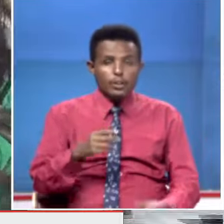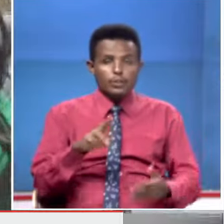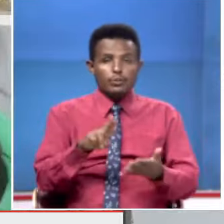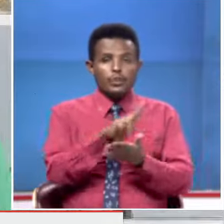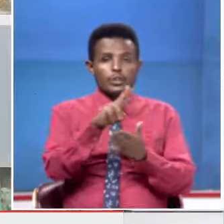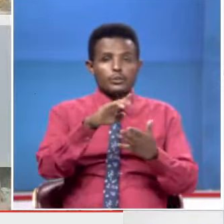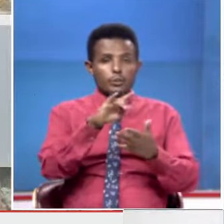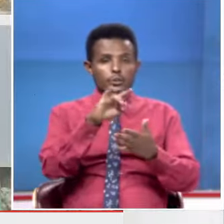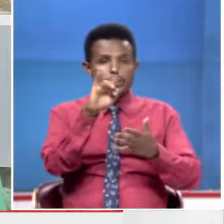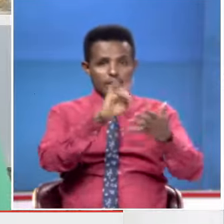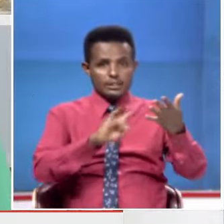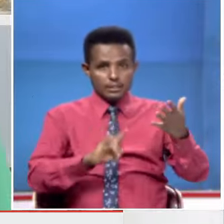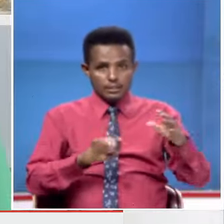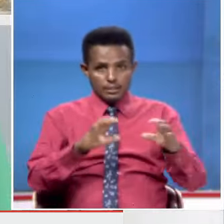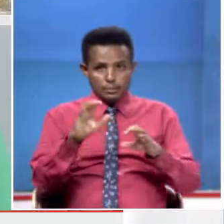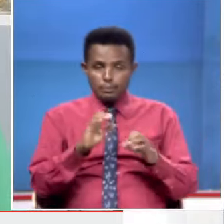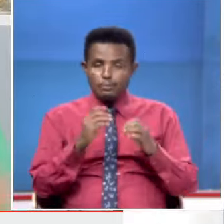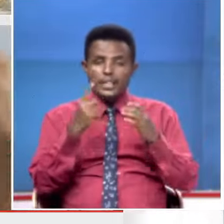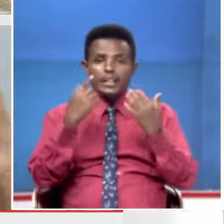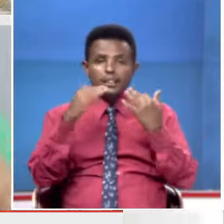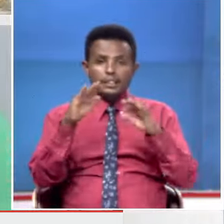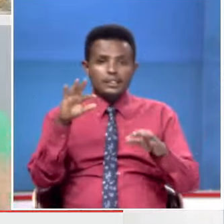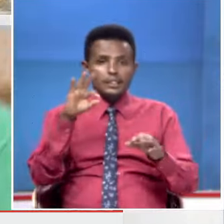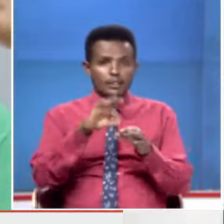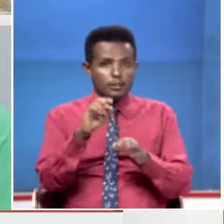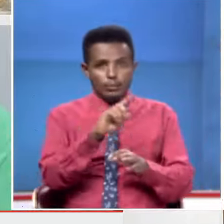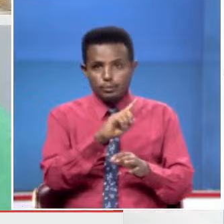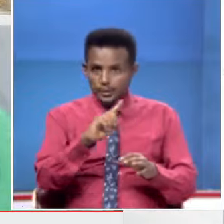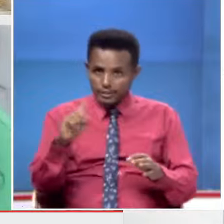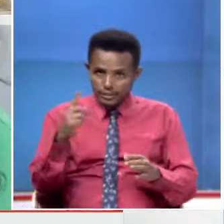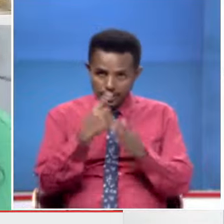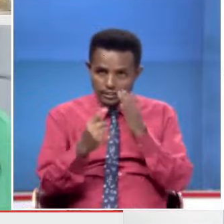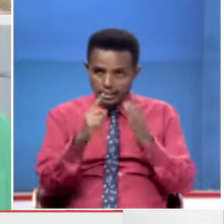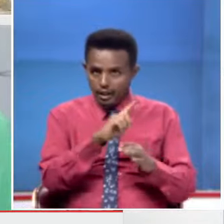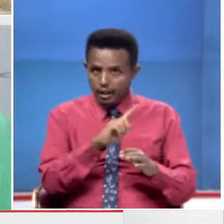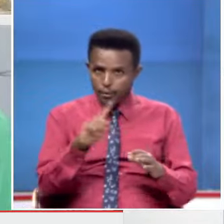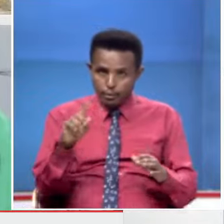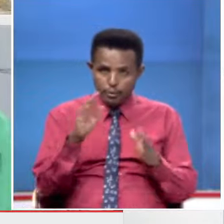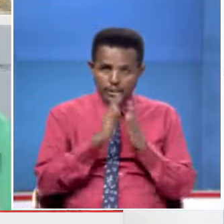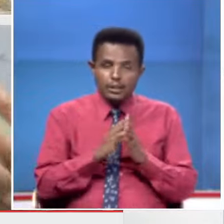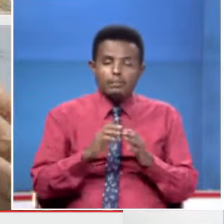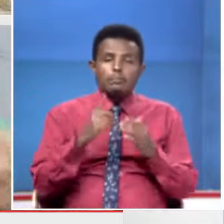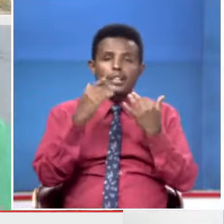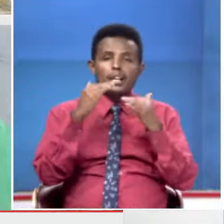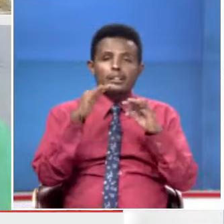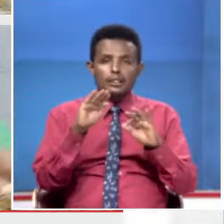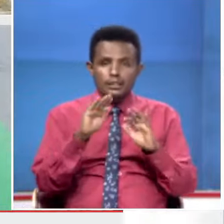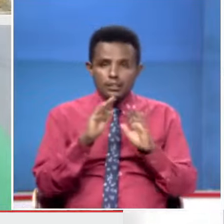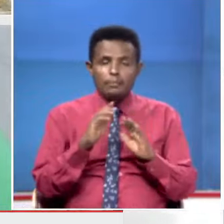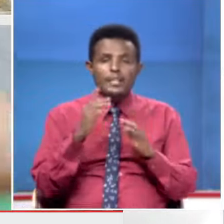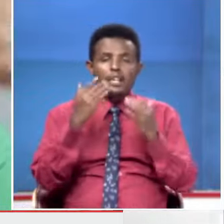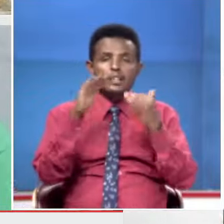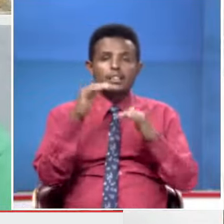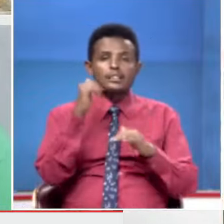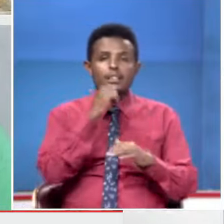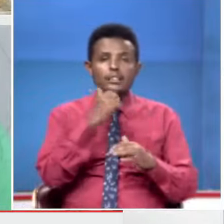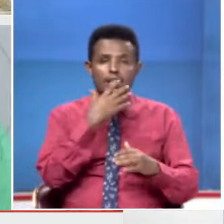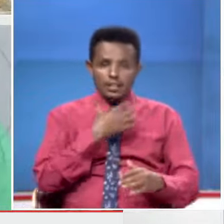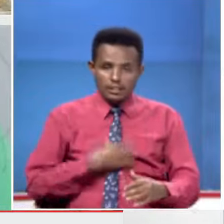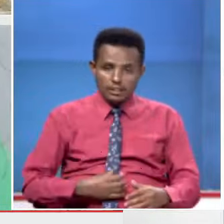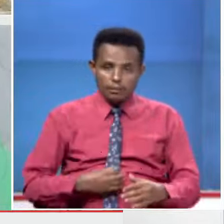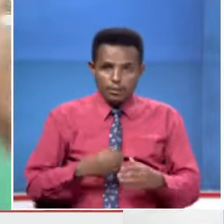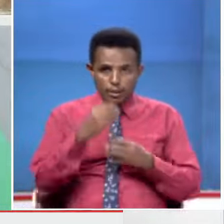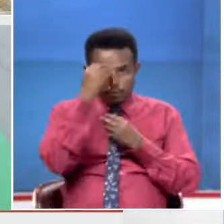ሲደረጉ ምን ያህል ሴት ቀጠሩ ብቻ ሳይሆን ምን ያህል ሴት ተማሪዎችን ማስጨረስ ቻሉ፣ ለምን ያህል ሴት ስታፎችን